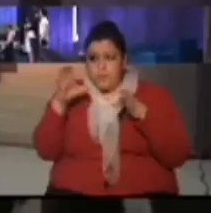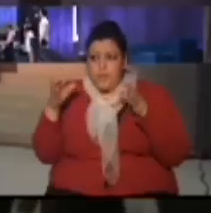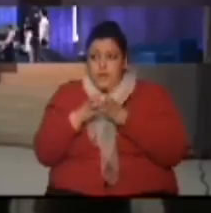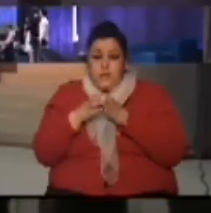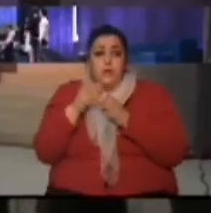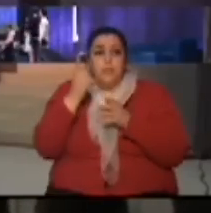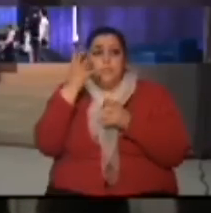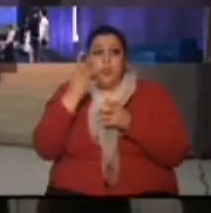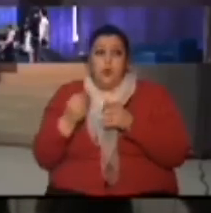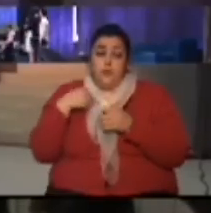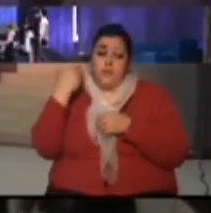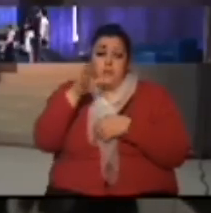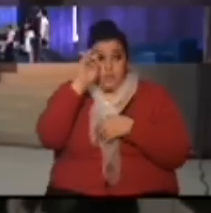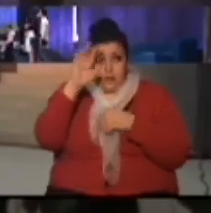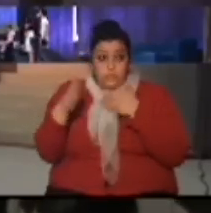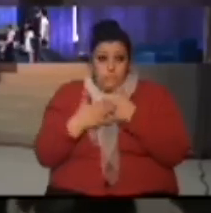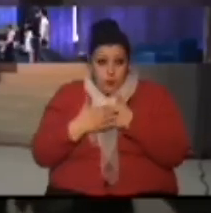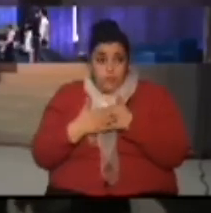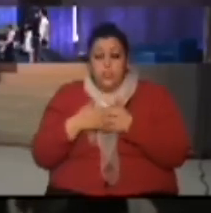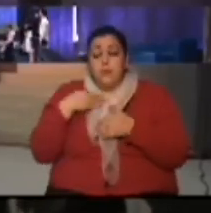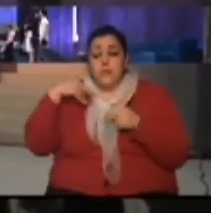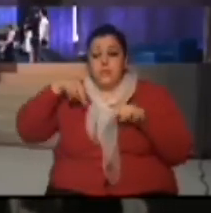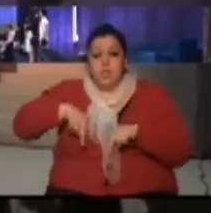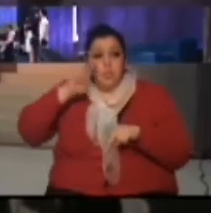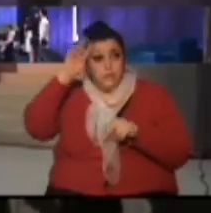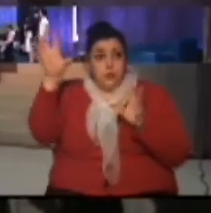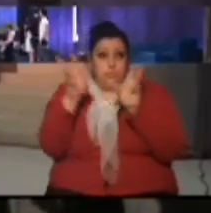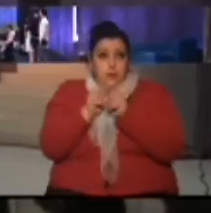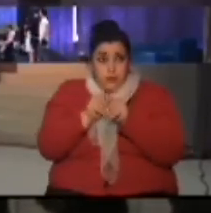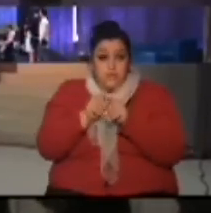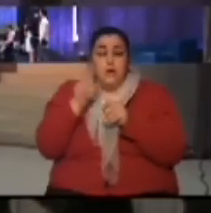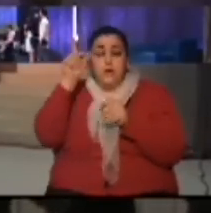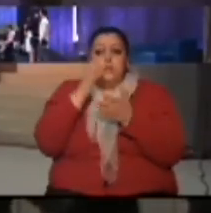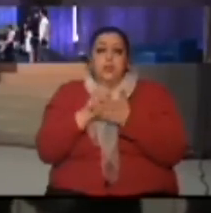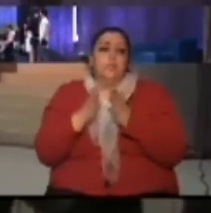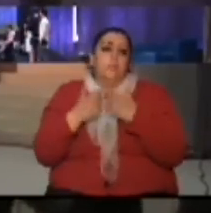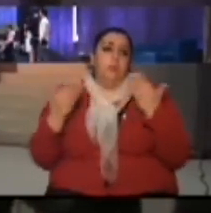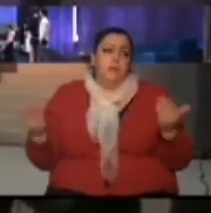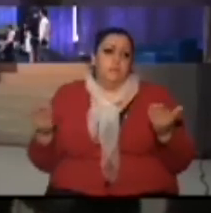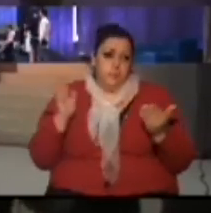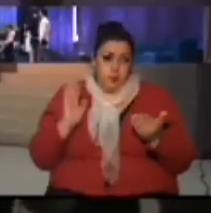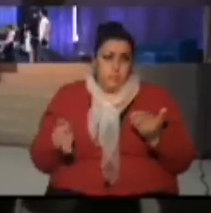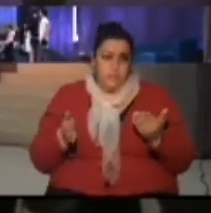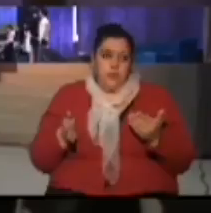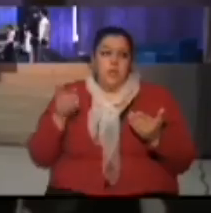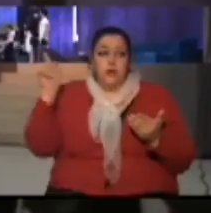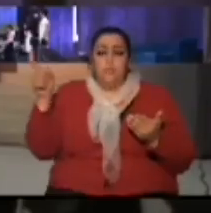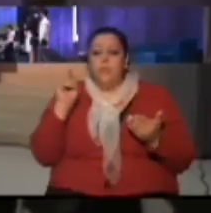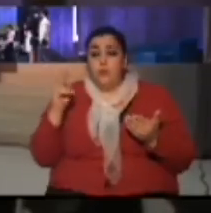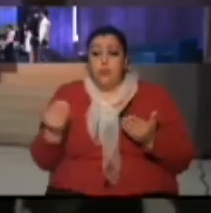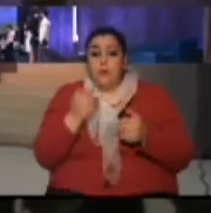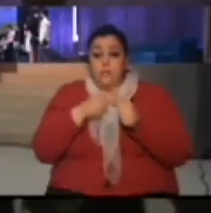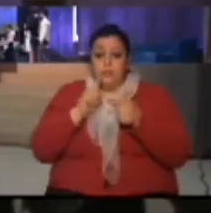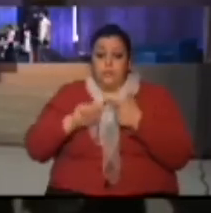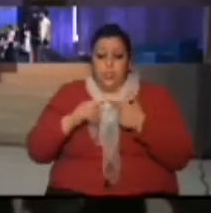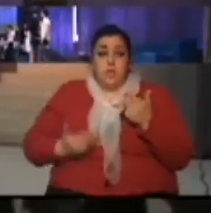օր գնանք Տիրոջ մոտ ու կանգնենք, այնտեղ բացվելու է այդ գիրքը, ու Սուրբ Գիրքն ասում է, ում անունը կյանքի գրքի մեջ